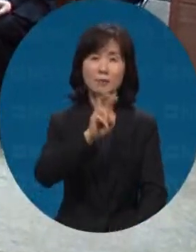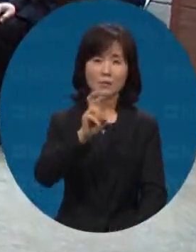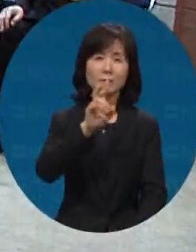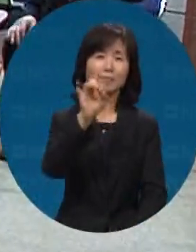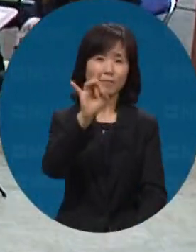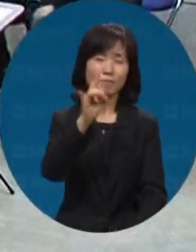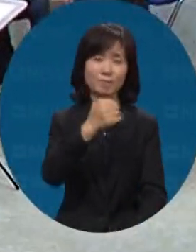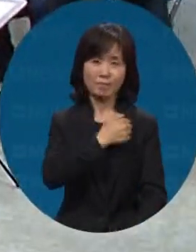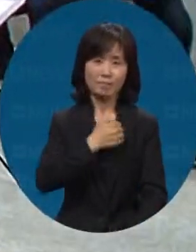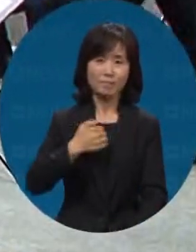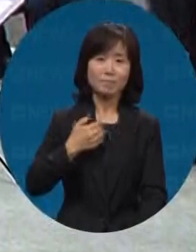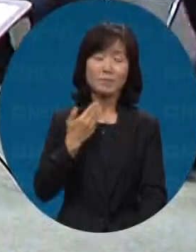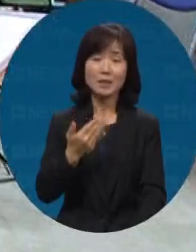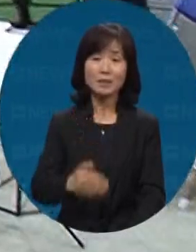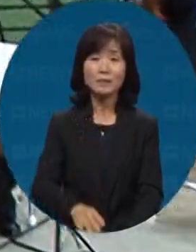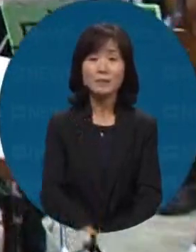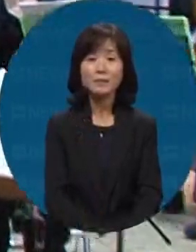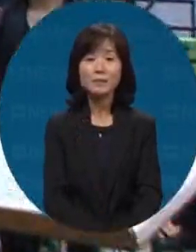예외입니다.